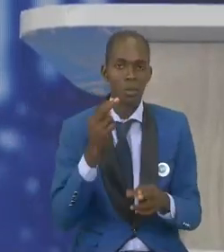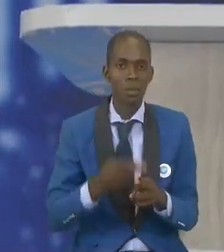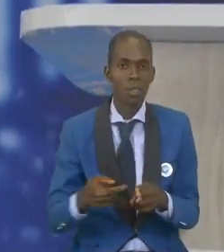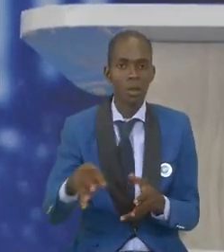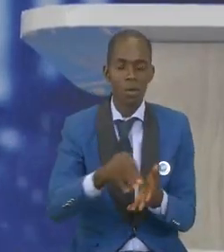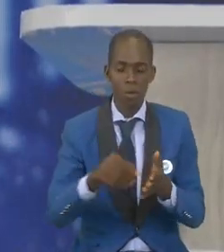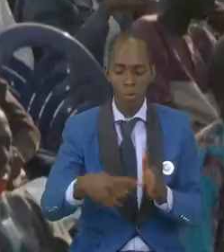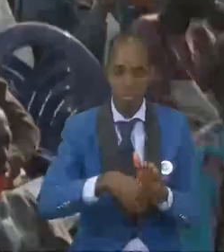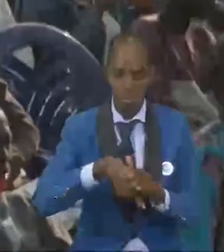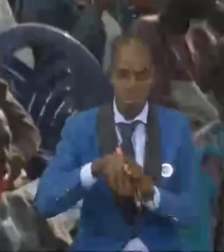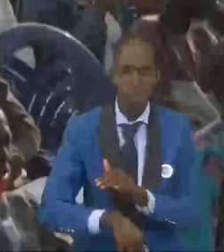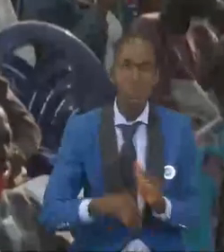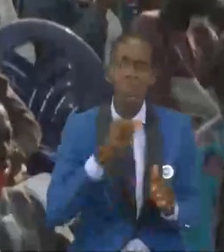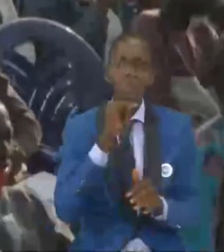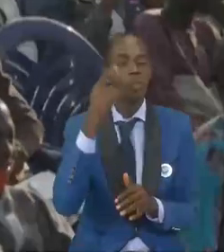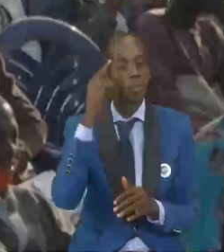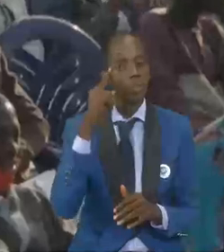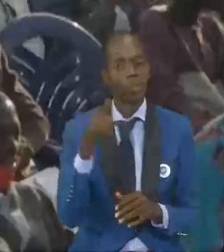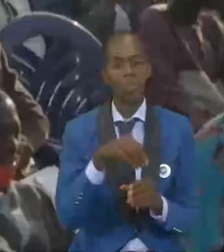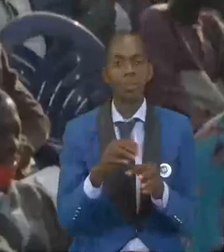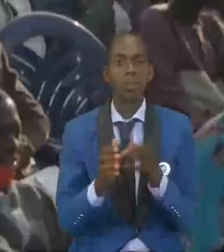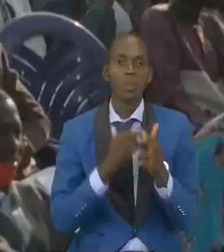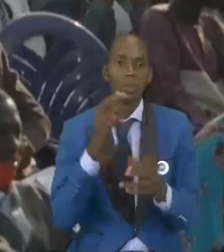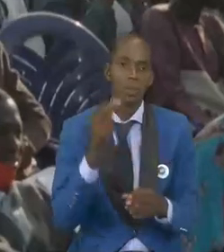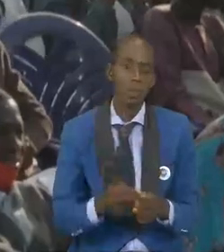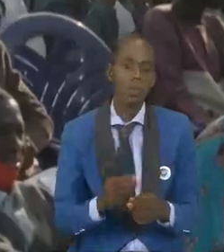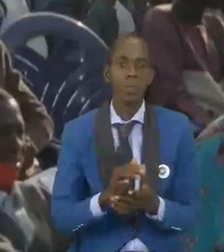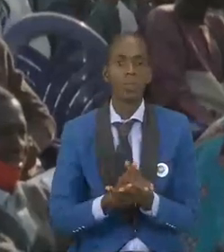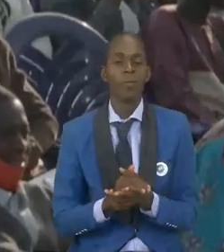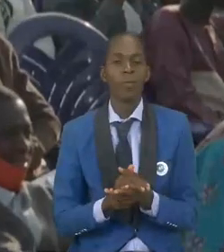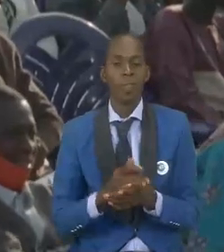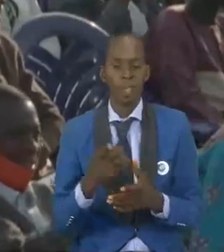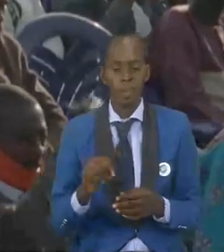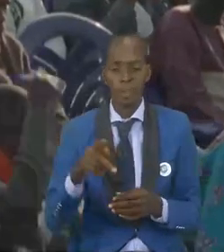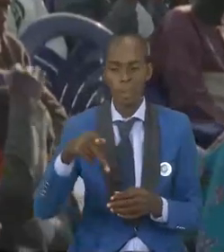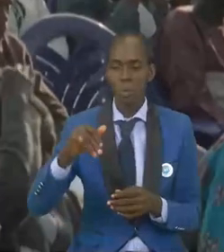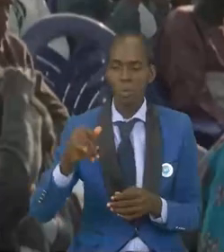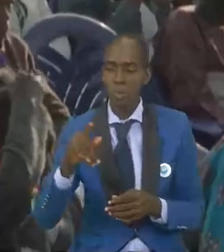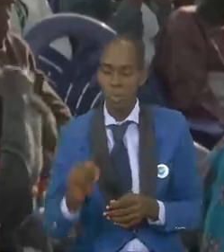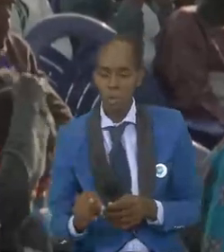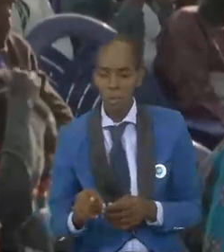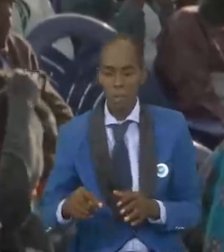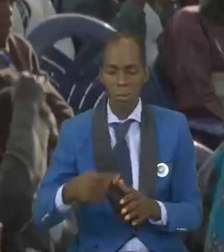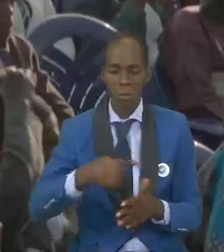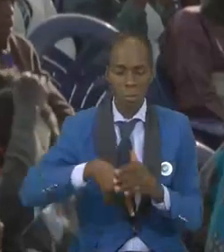la fausse au lion n'est pas pour toi le trou n'est pas pour toi